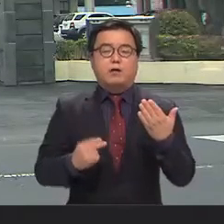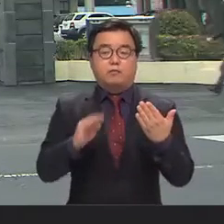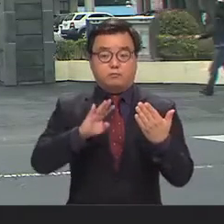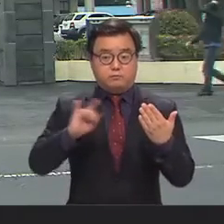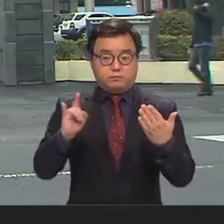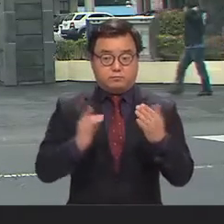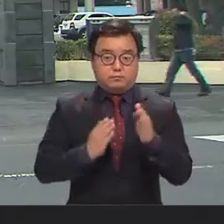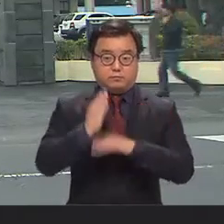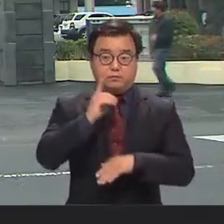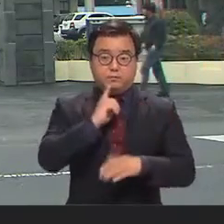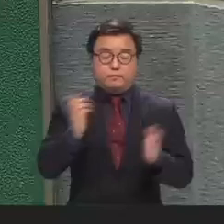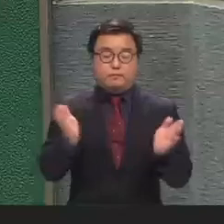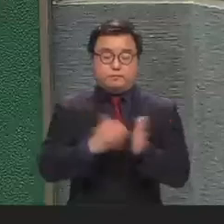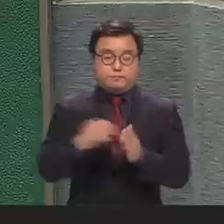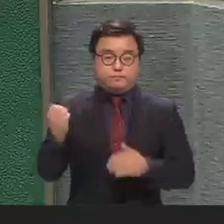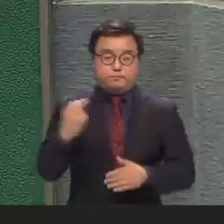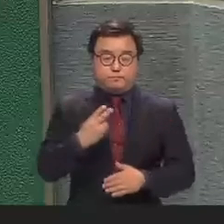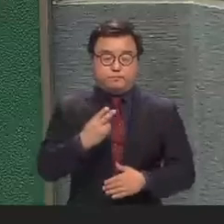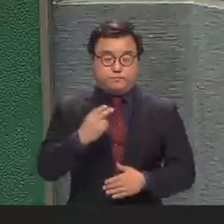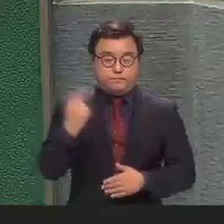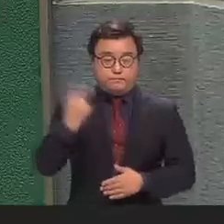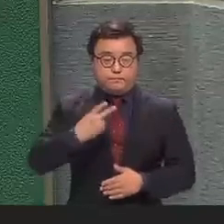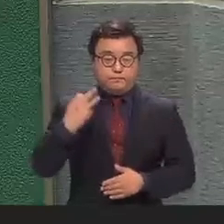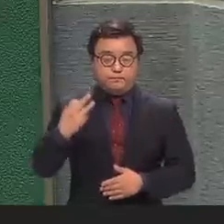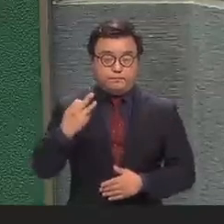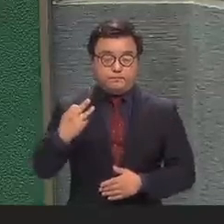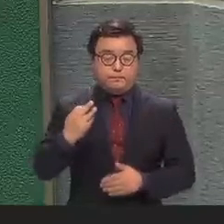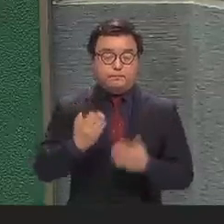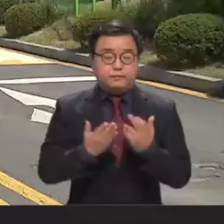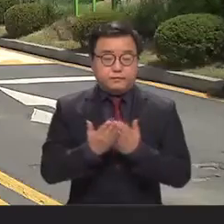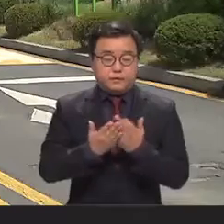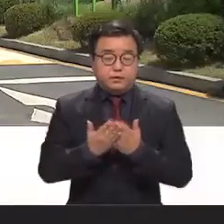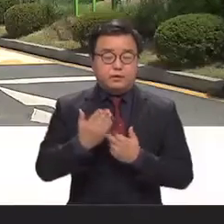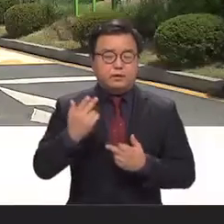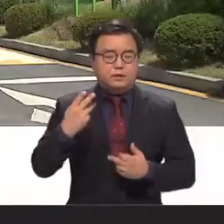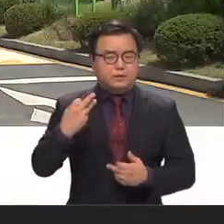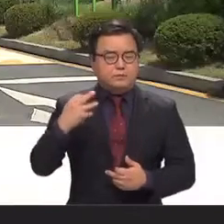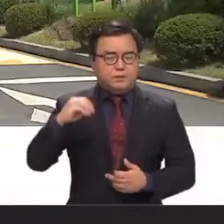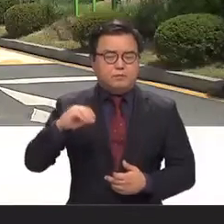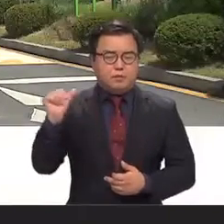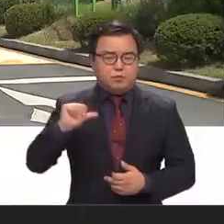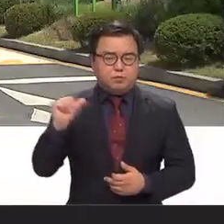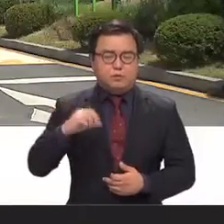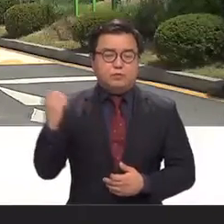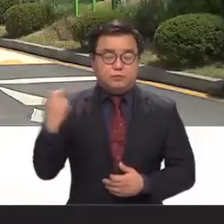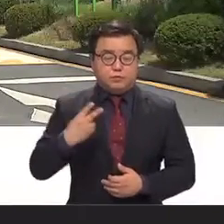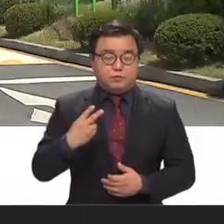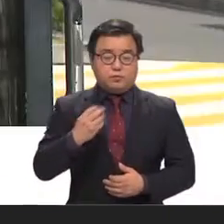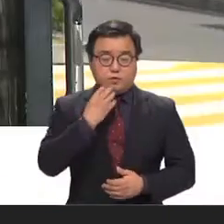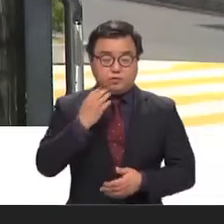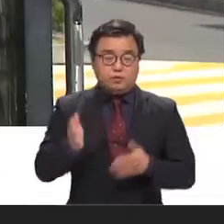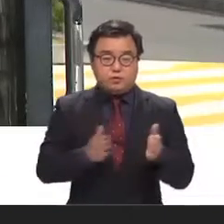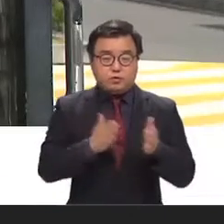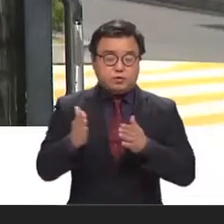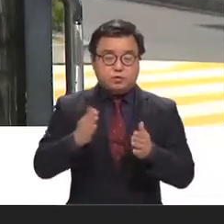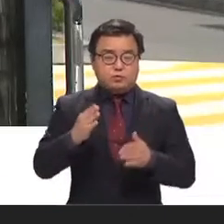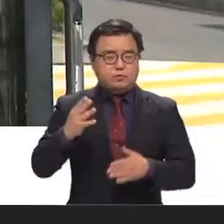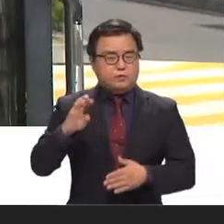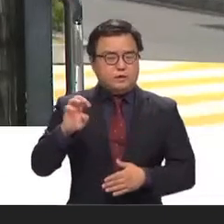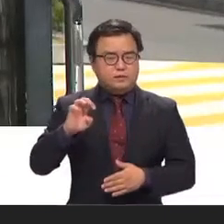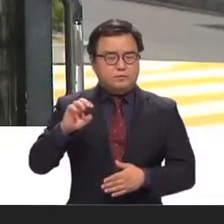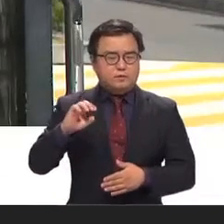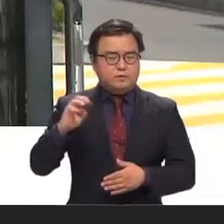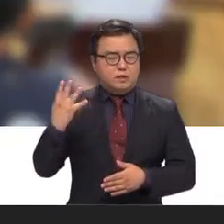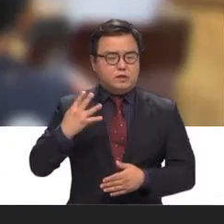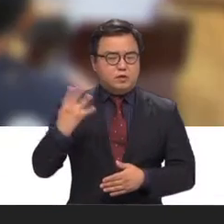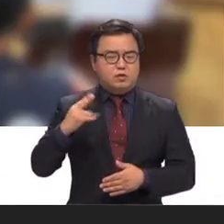2012년에는 경기도 1,900원 제주 135,000원 2013년은 경기도 4,200원 세종시 13만